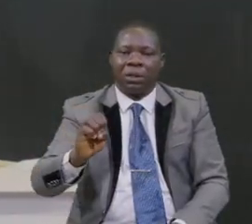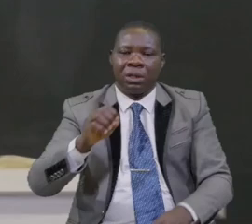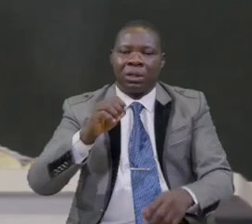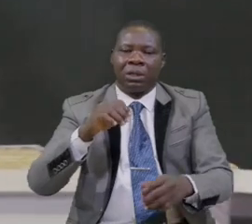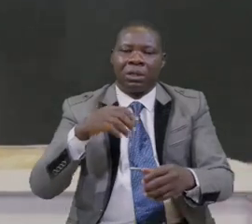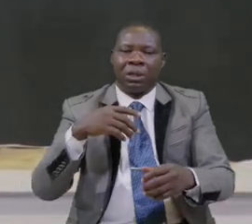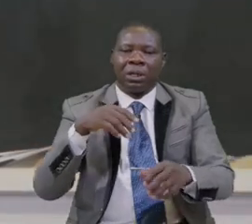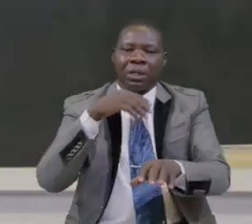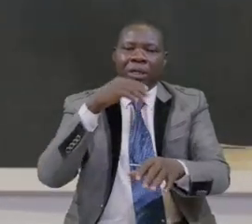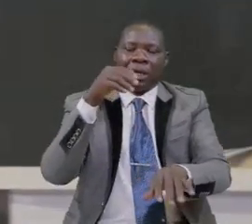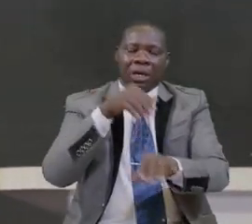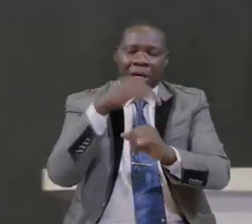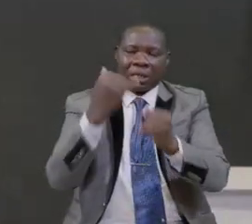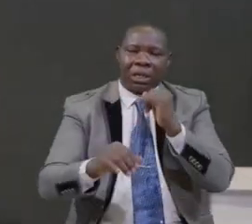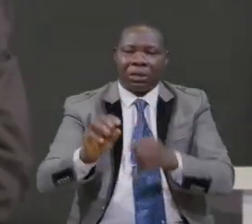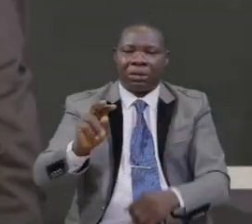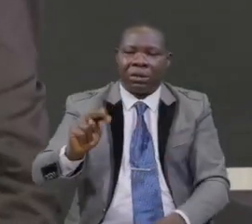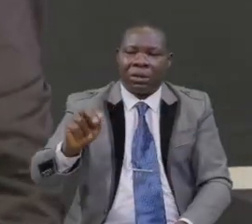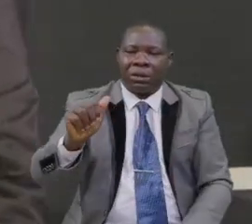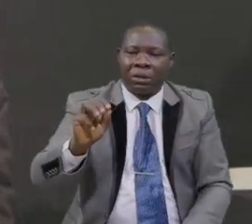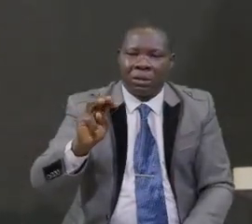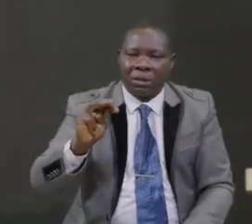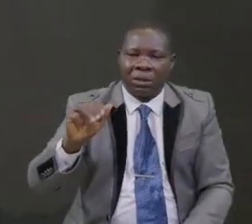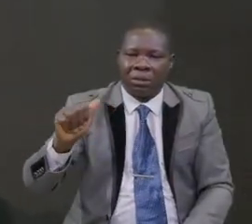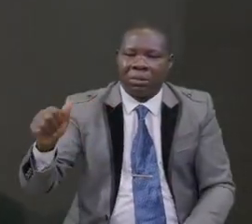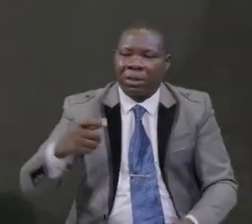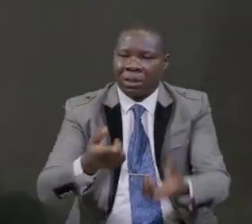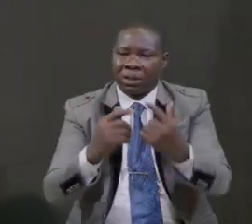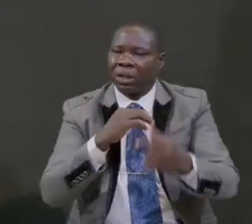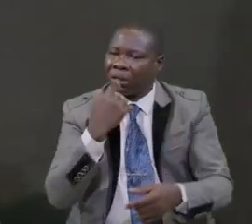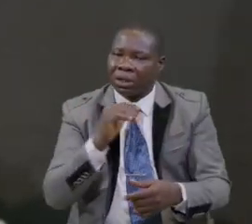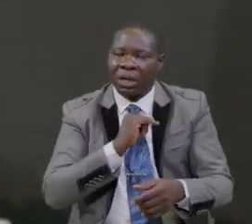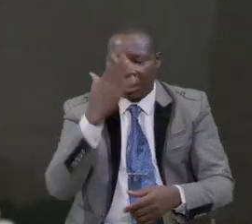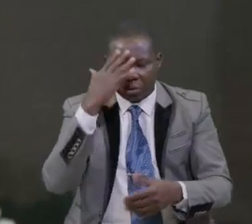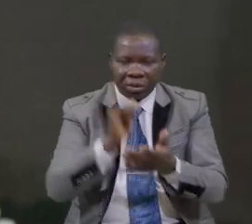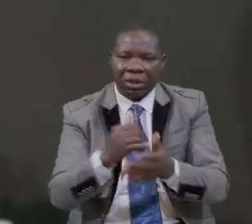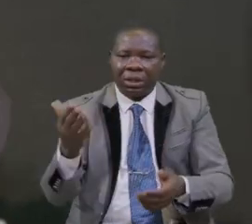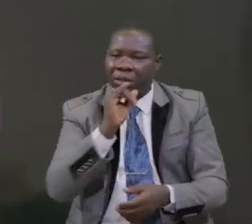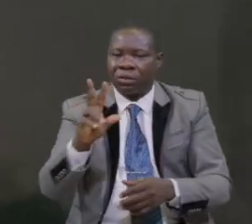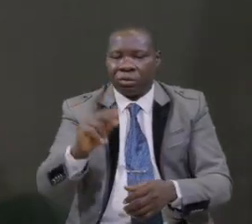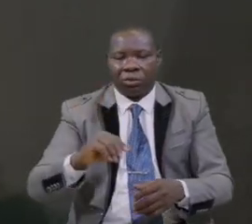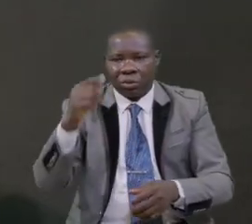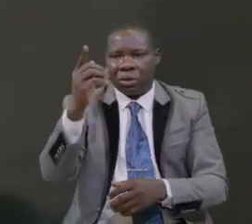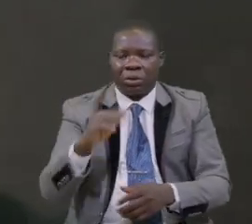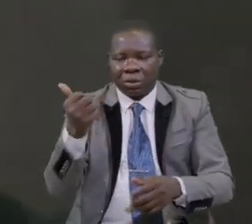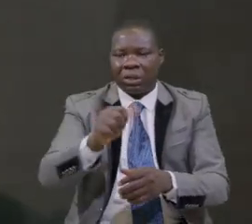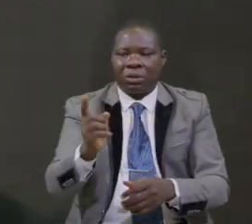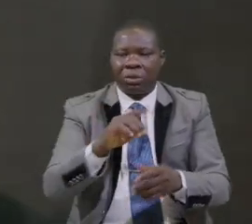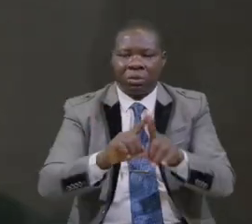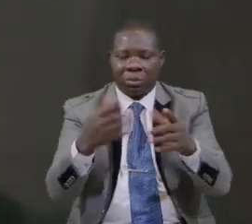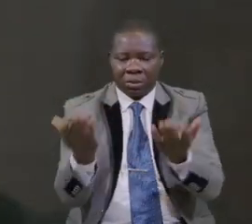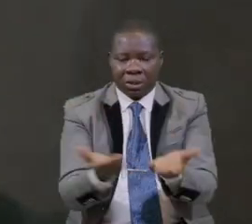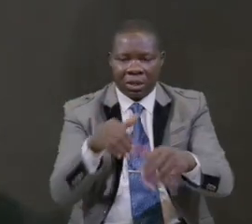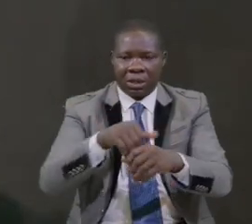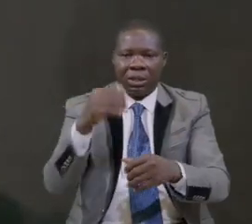et Naaman a dit, je sais qu'il n'y a pas de Dieu ailleurs qu'en Israël. Il a